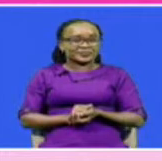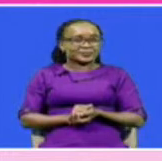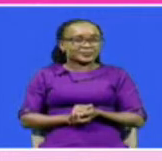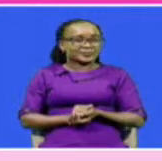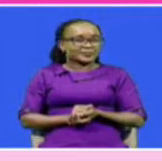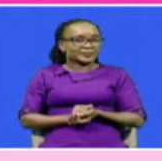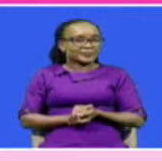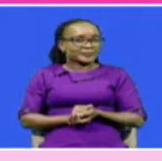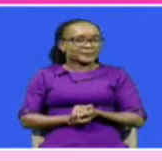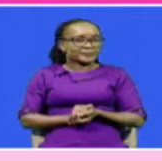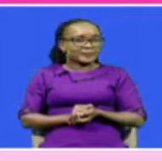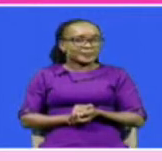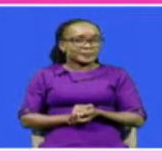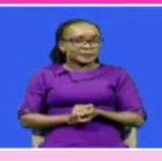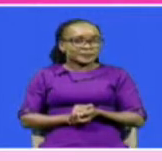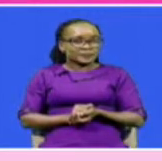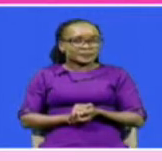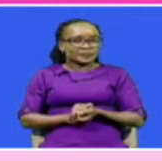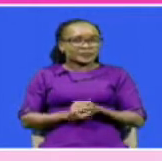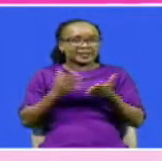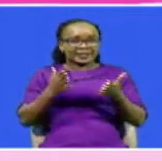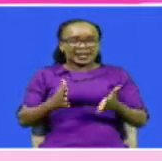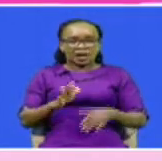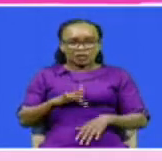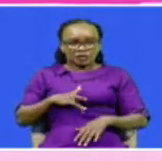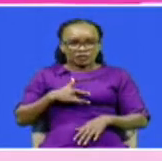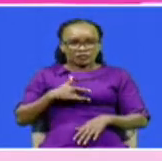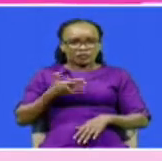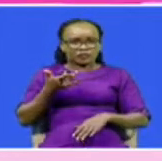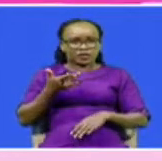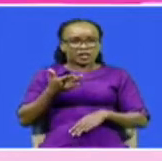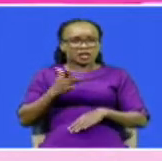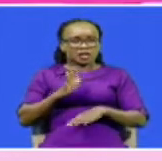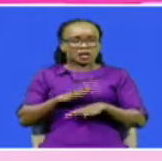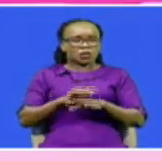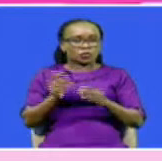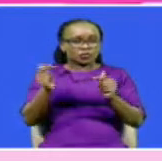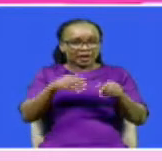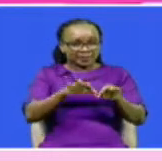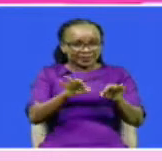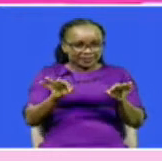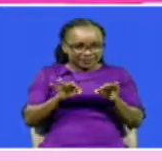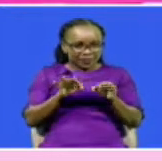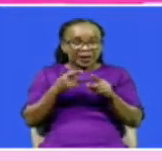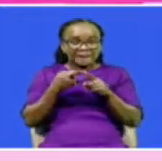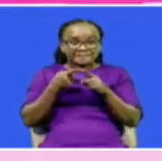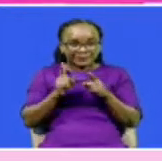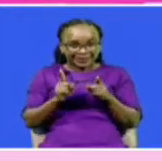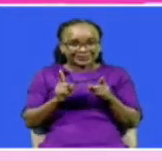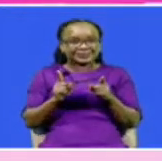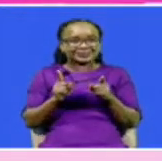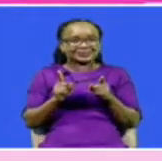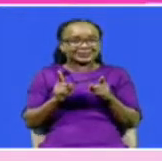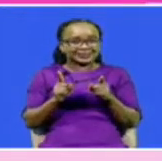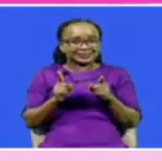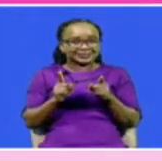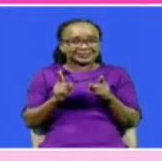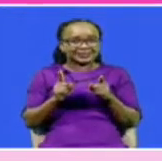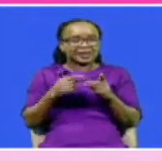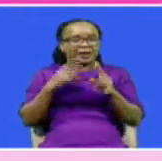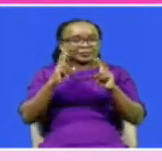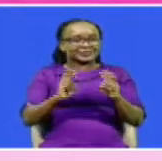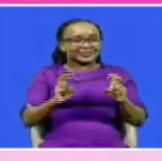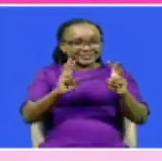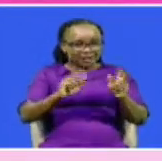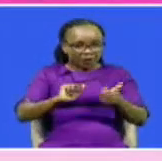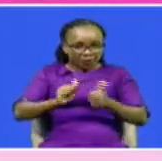Yeah. Najua leo sikuwa najisikia poa kukuja kwa hii uwanja leo. Lakini nilikuwa natafuta